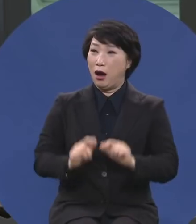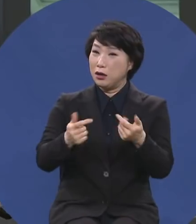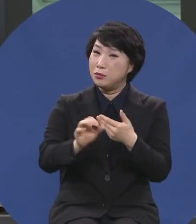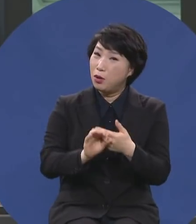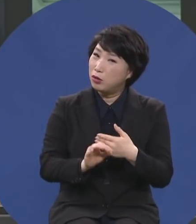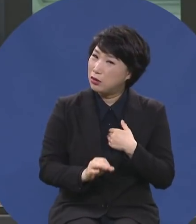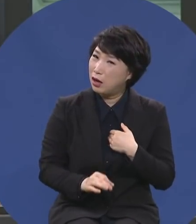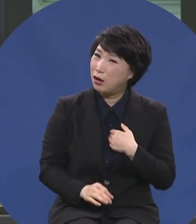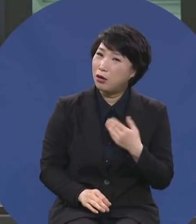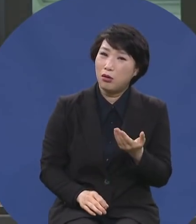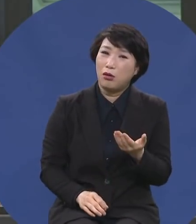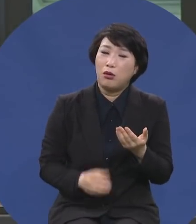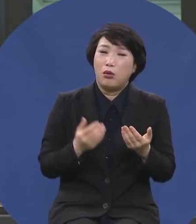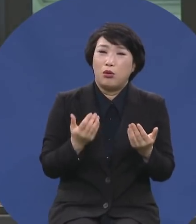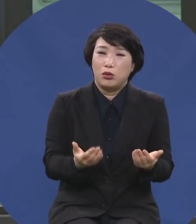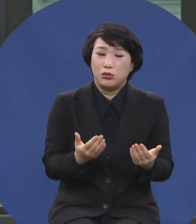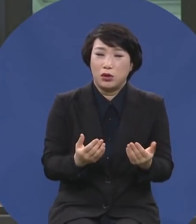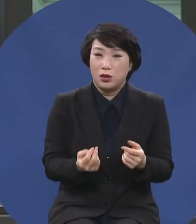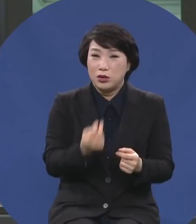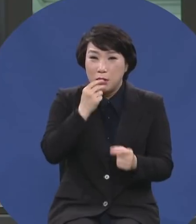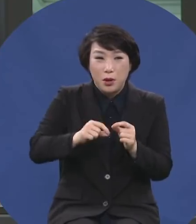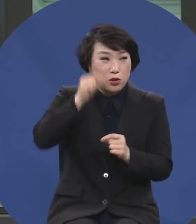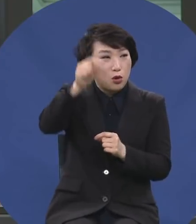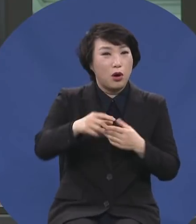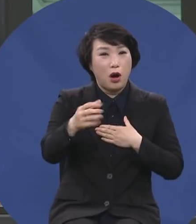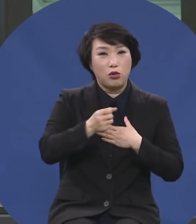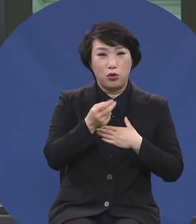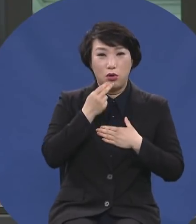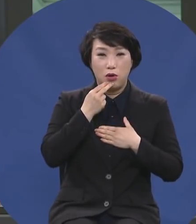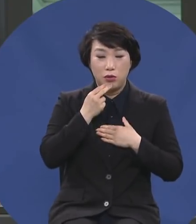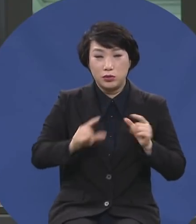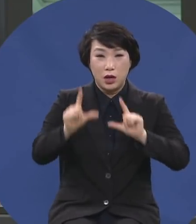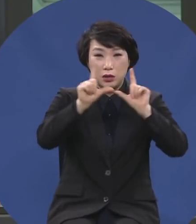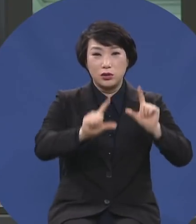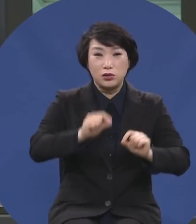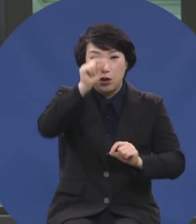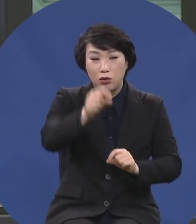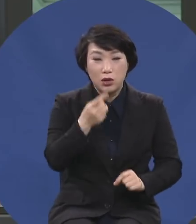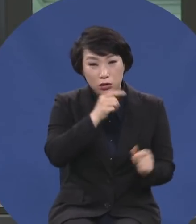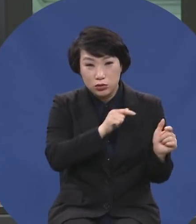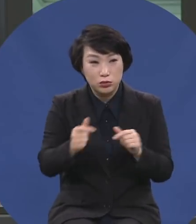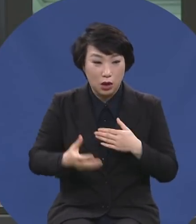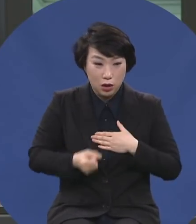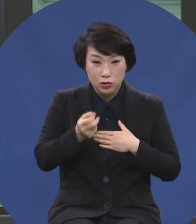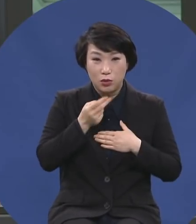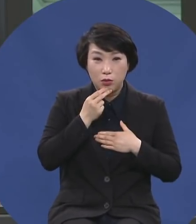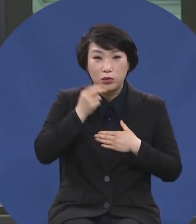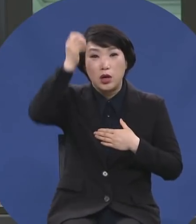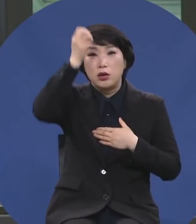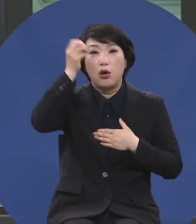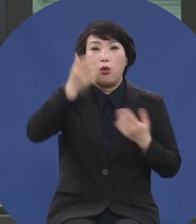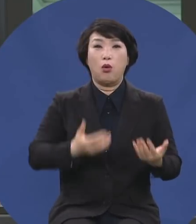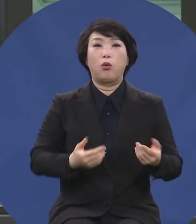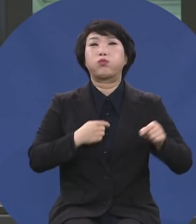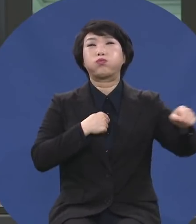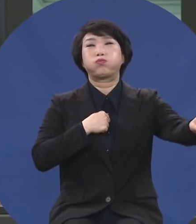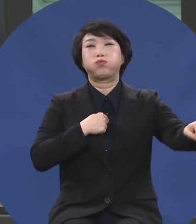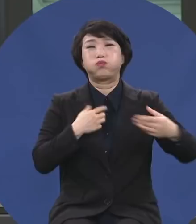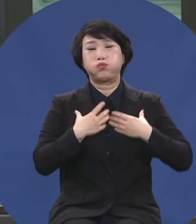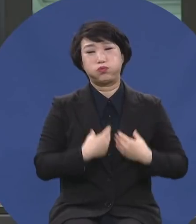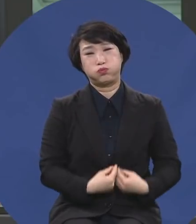아니라면 영혼은 생명도 없고 영원히 살 양식도 없다. 내 영혼은 절망이다 이